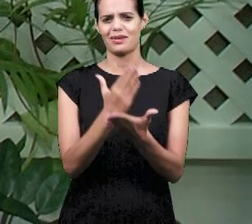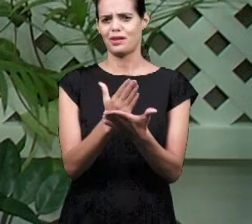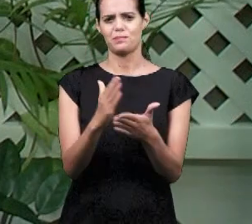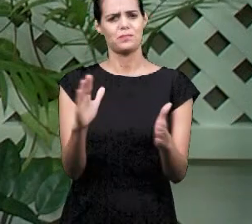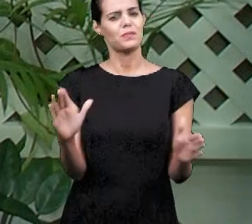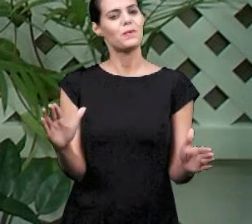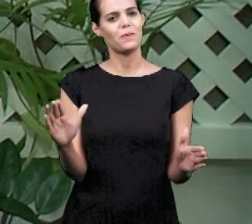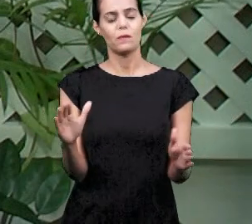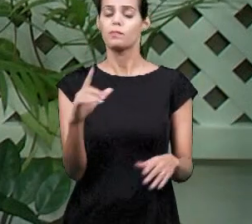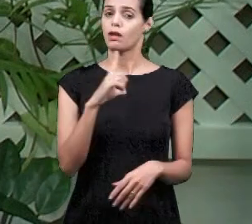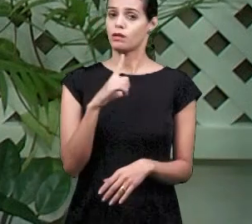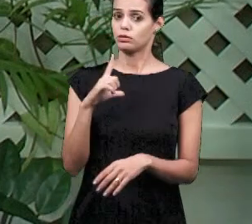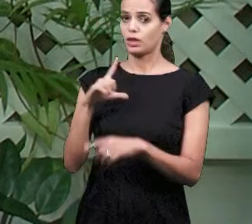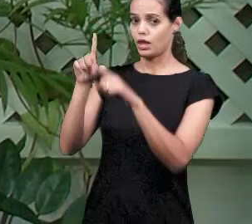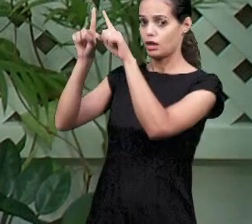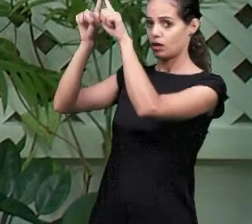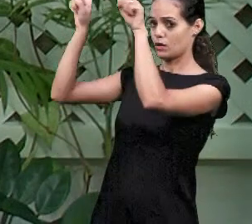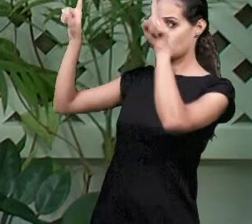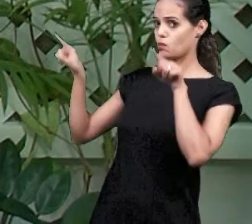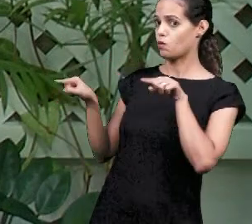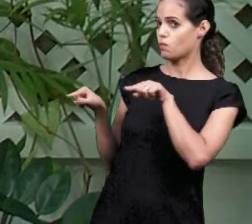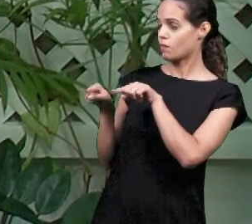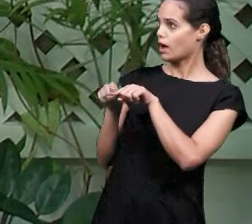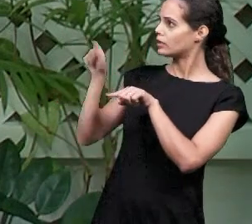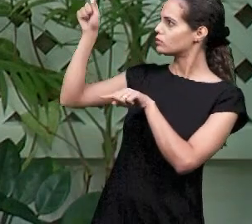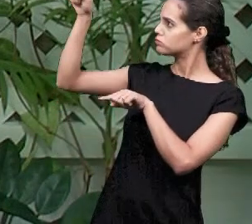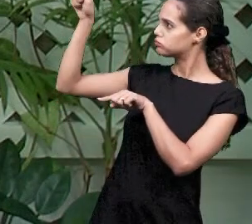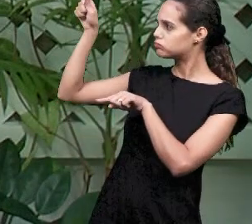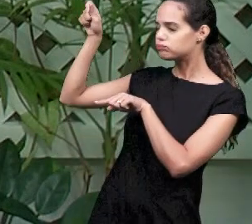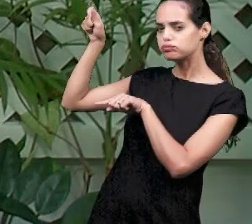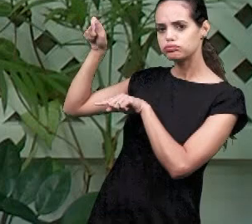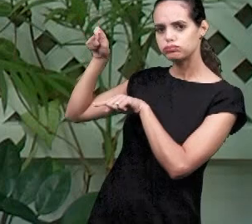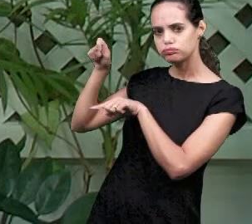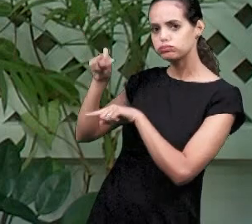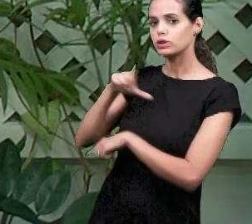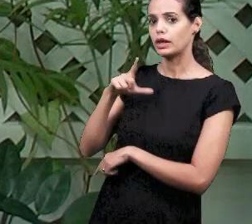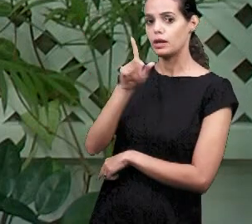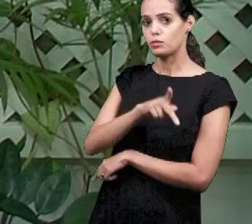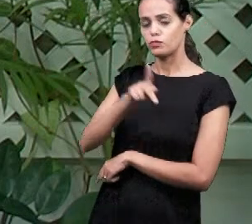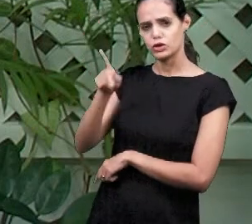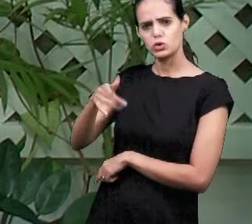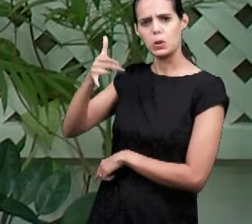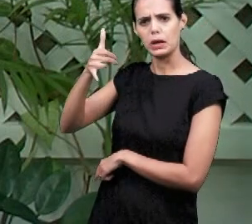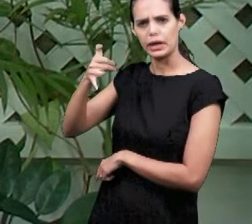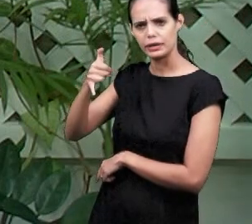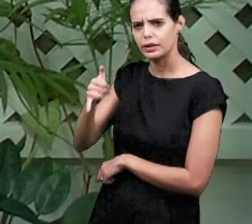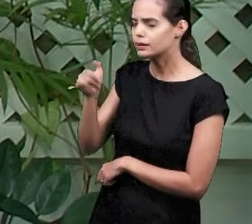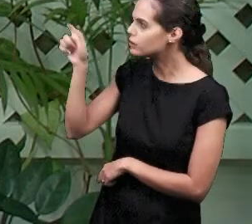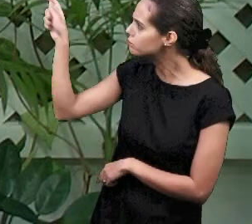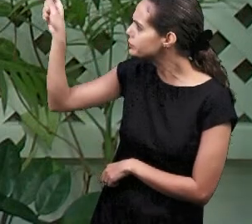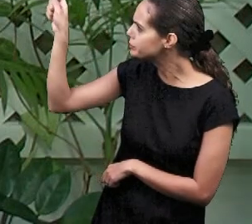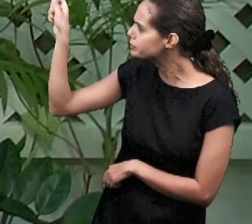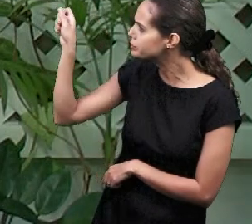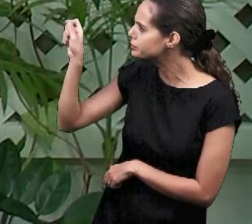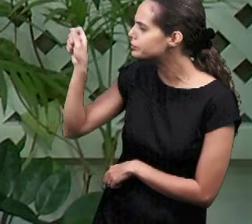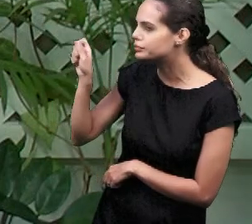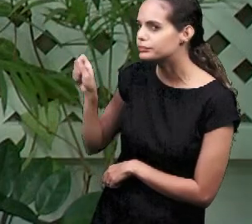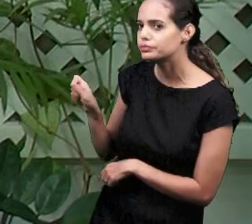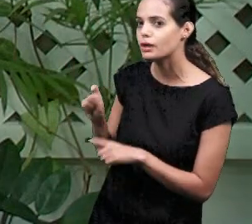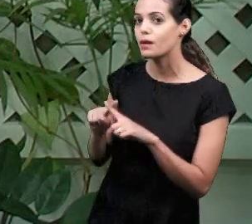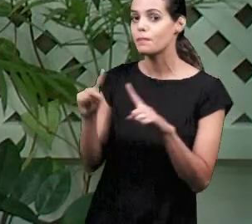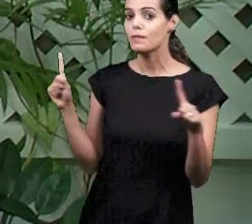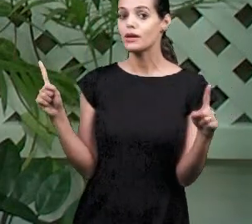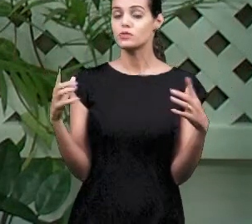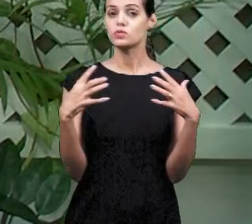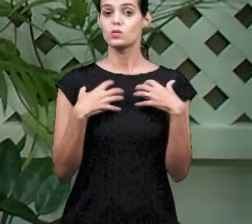vers la salle de cours, c'est l'étudiant qui va commencer à contribuer avec l'étude. Ce